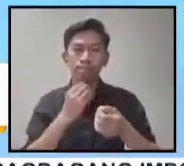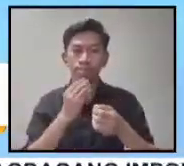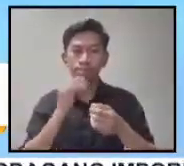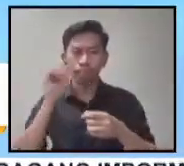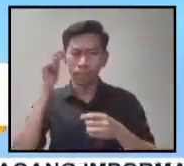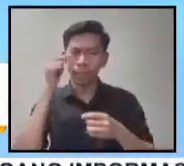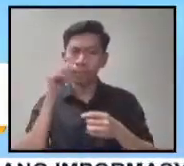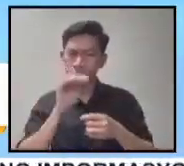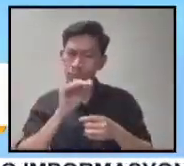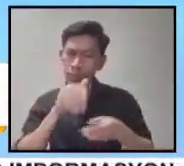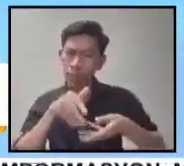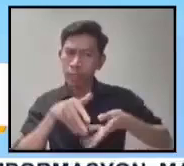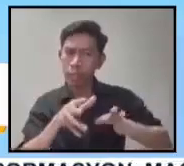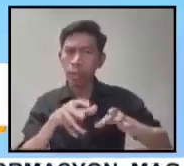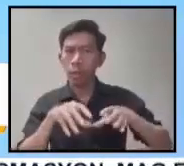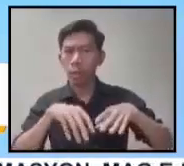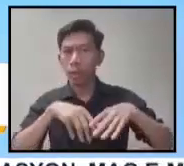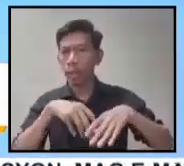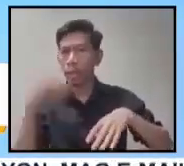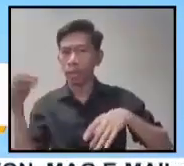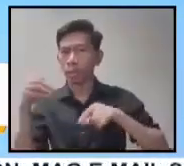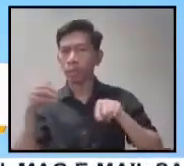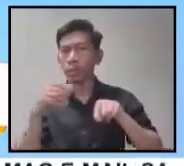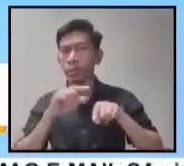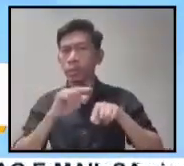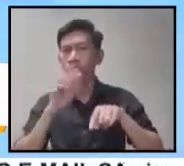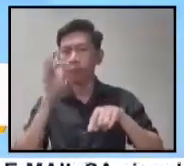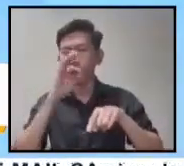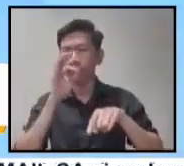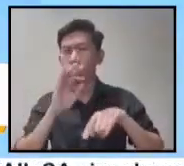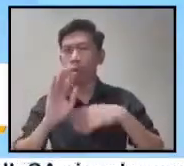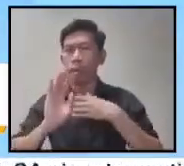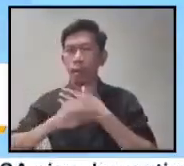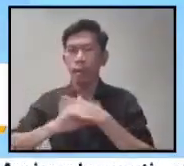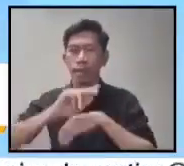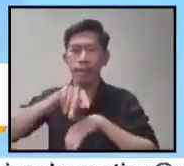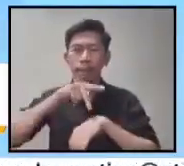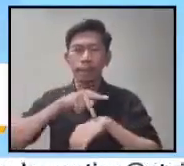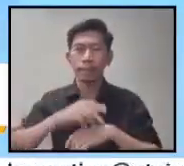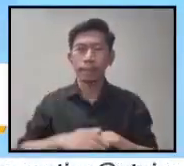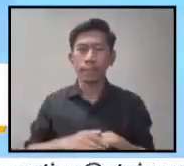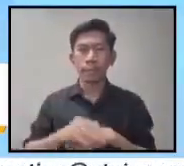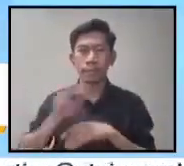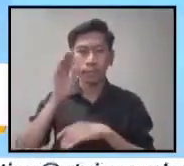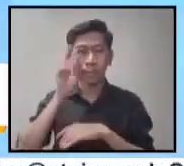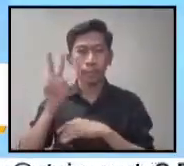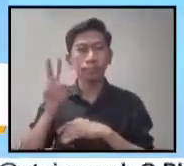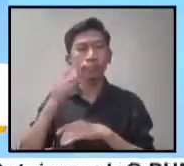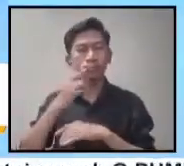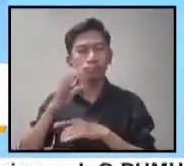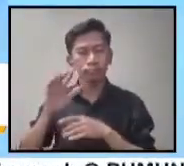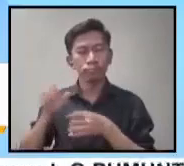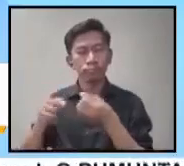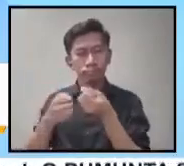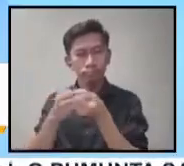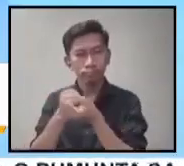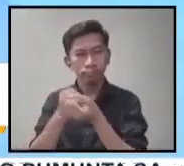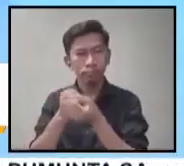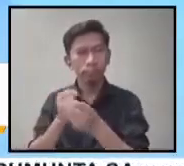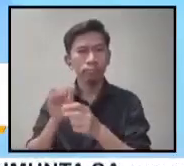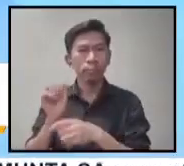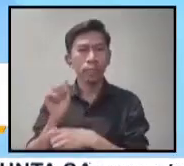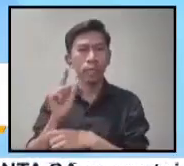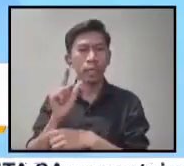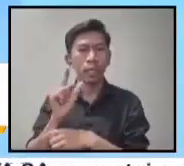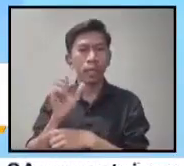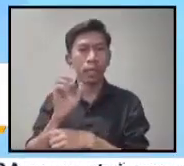repatriation efforts sa mga Pilipino. Tiniyak din ang punong ehekutibo sa pamilya Alacre ang tulong sa kanila. Bago ito, nakausap